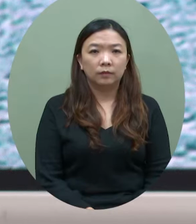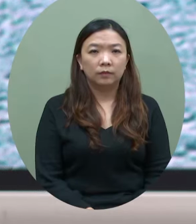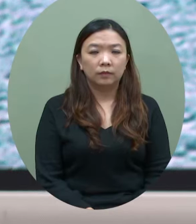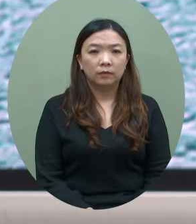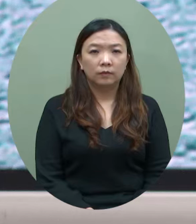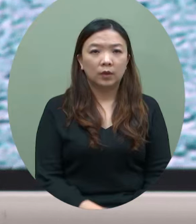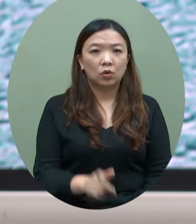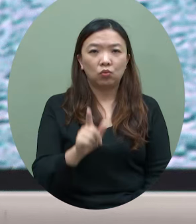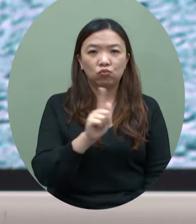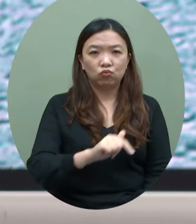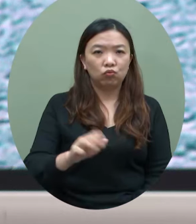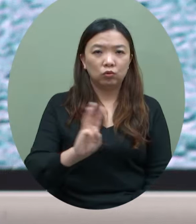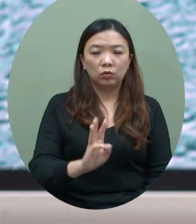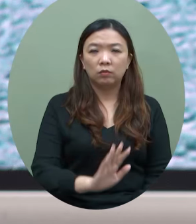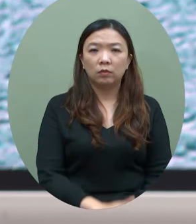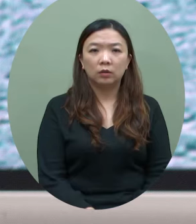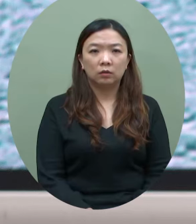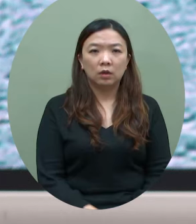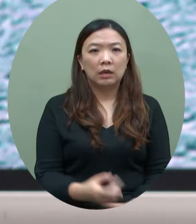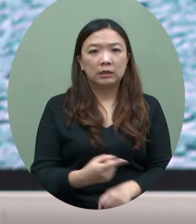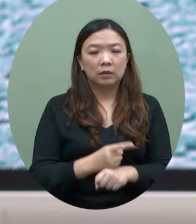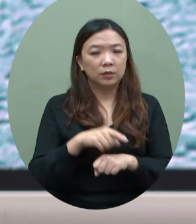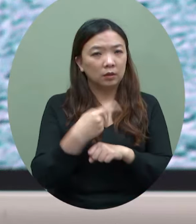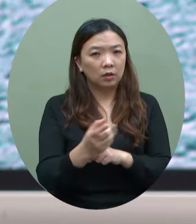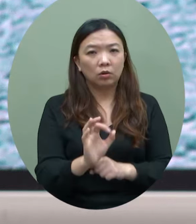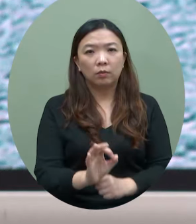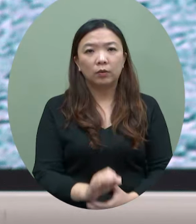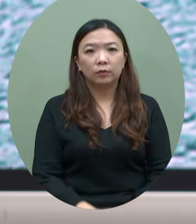污水嗰啲嗬，暫時冇其他嗰啲嚇。